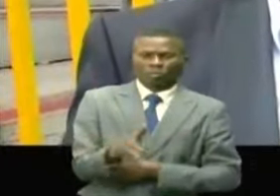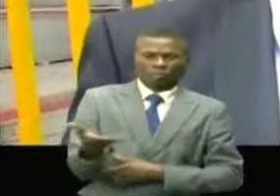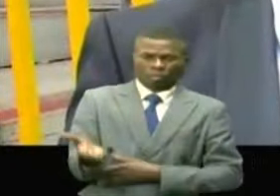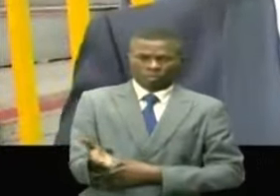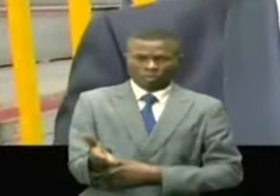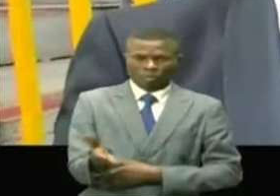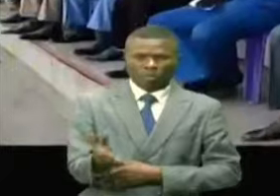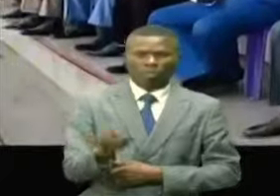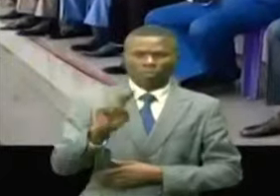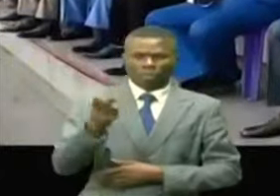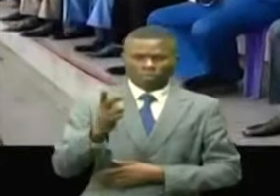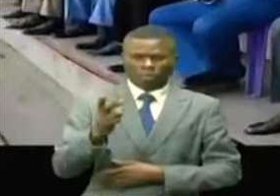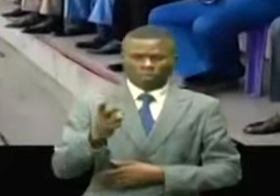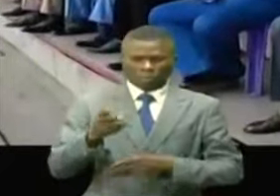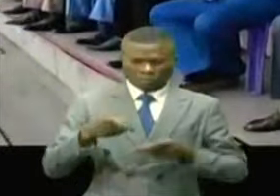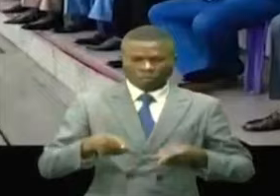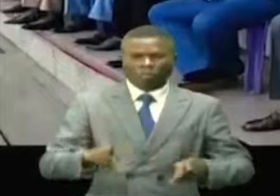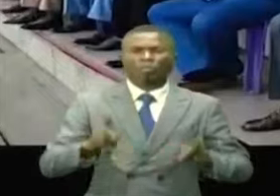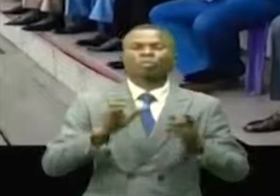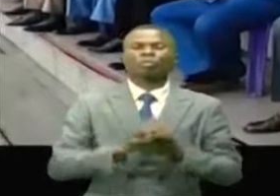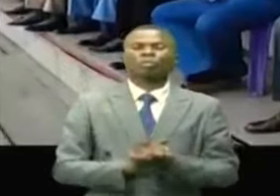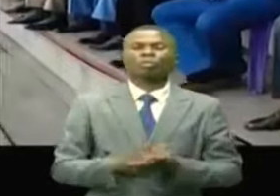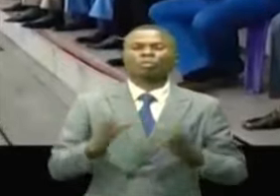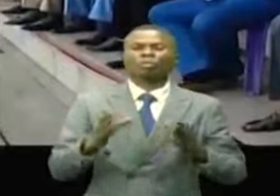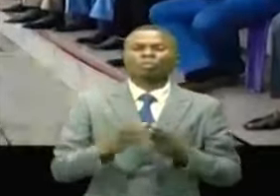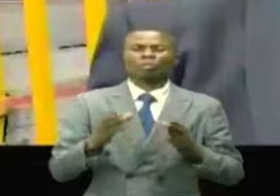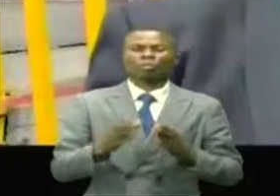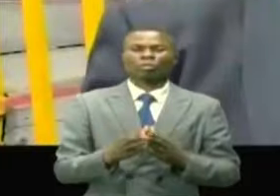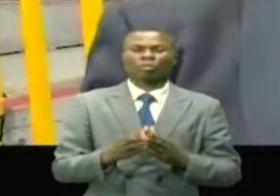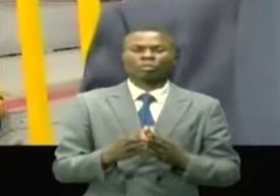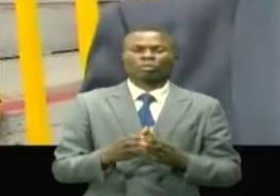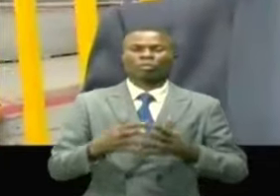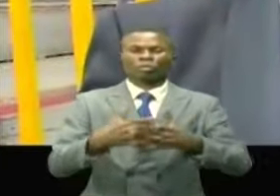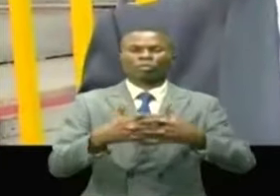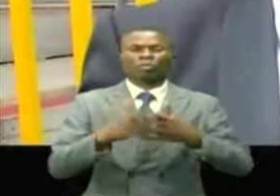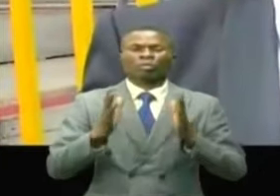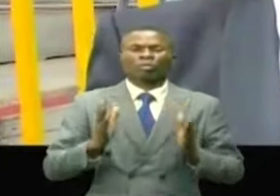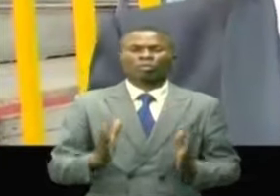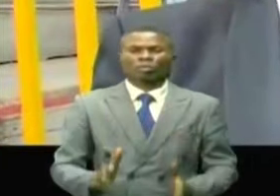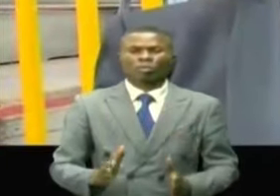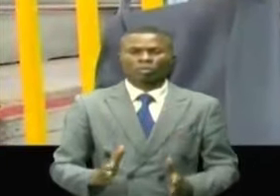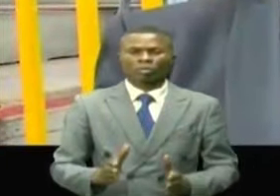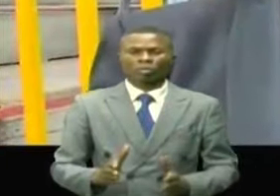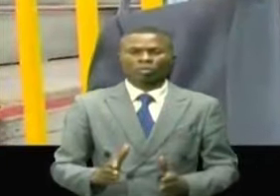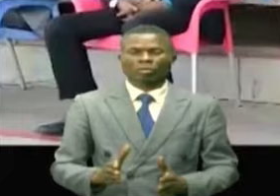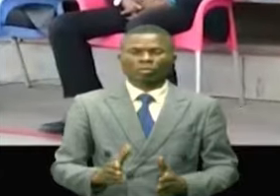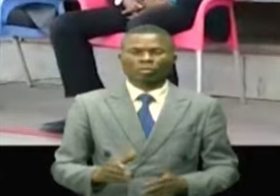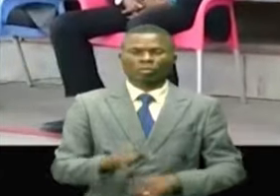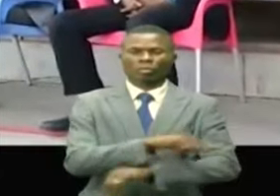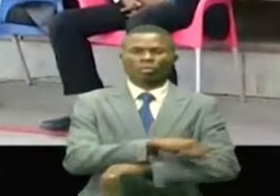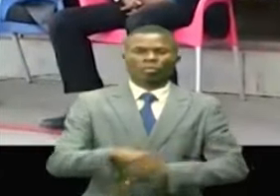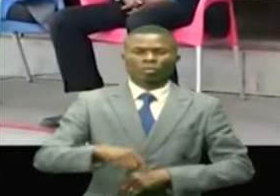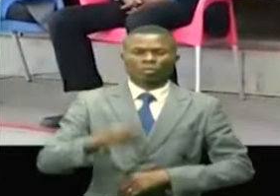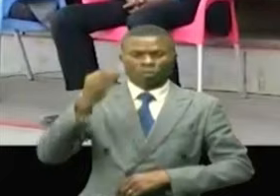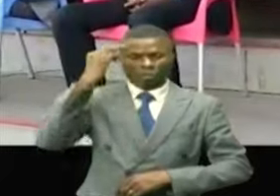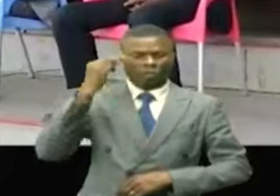en fait le pays avec avec partenair de l'iniation deation